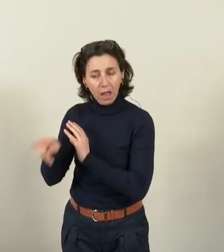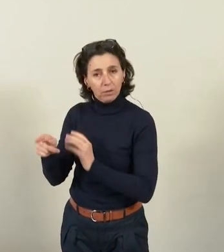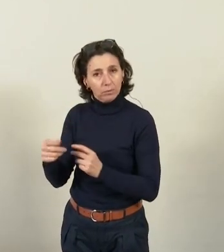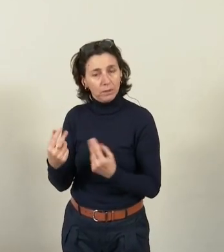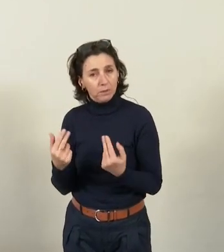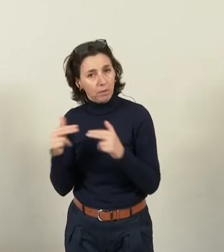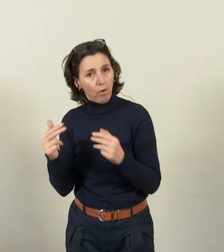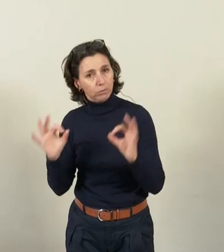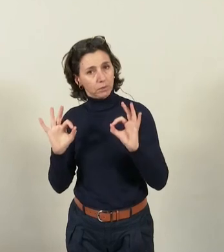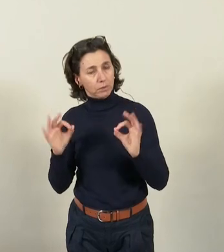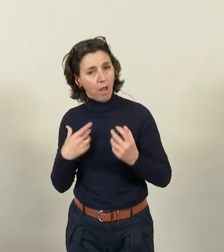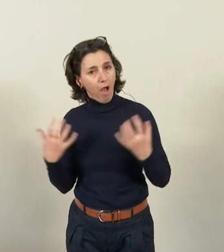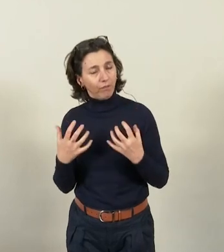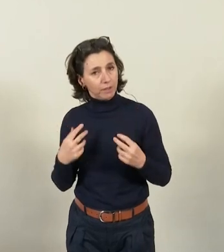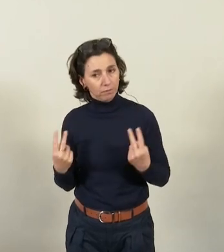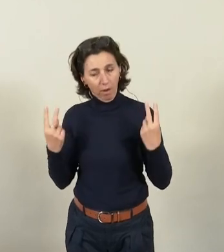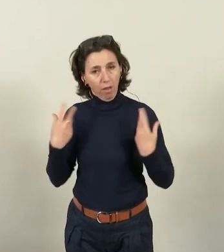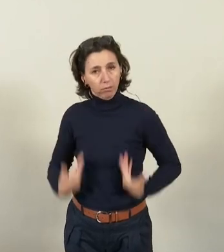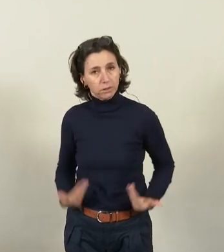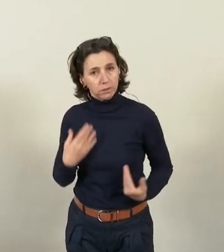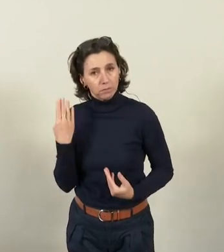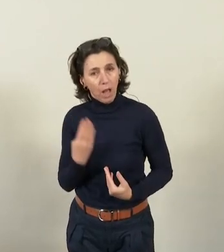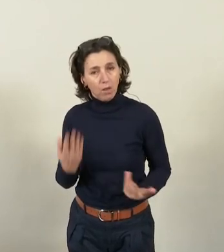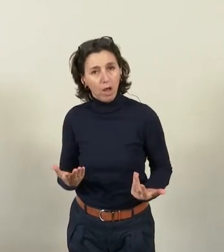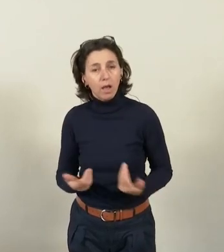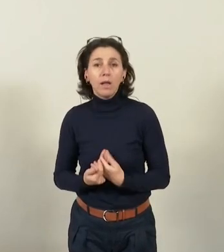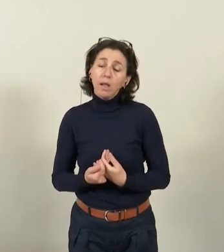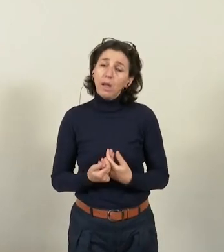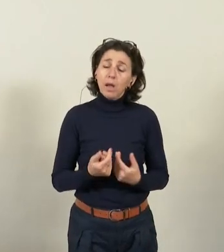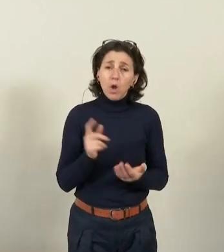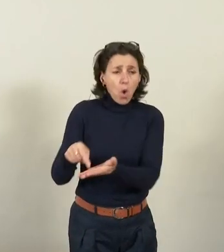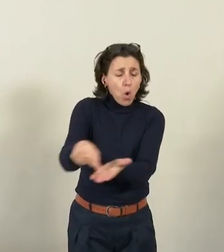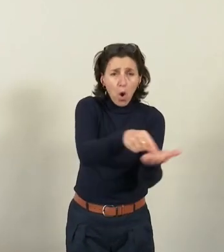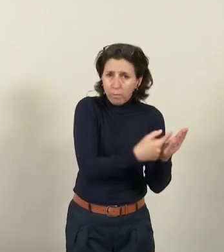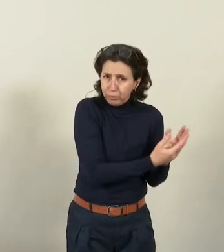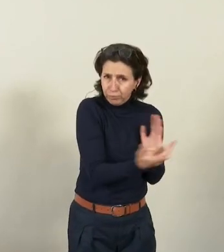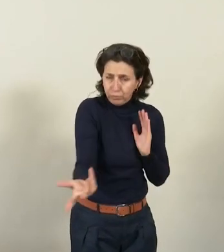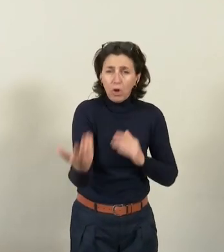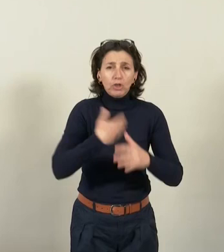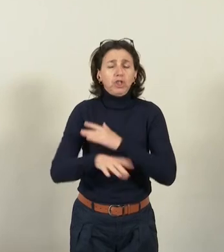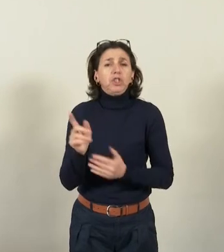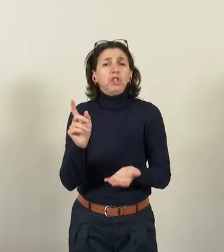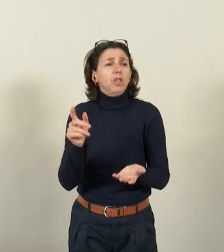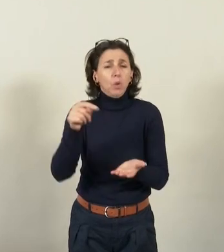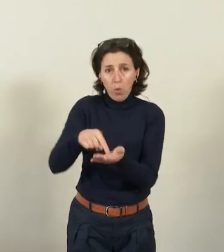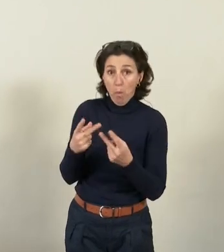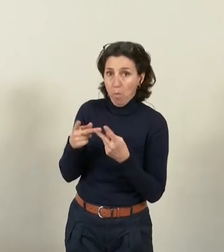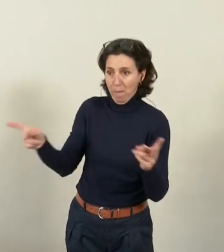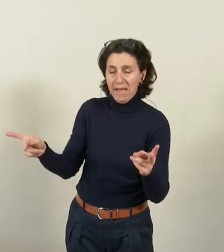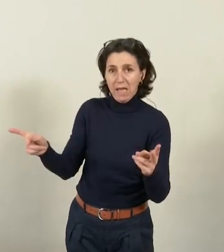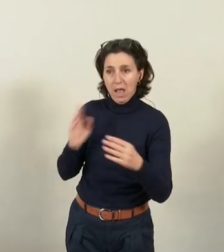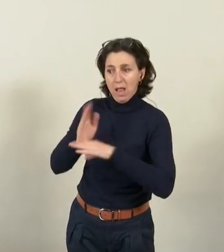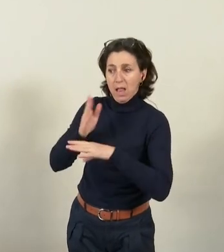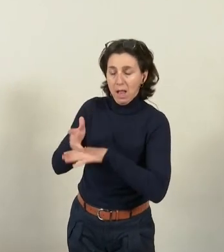aujourd'hui il y a des milliers de grenoblois locataires des organismes publics qui vivent dans des conditions indignes est-ce